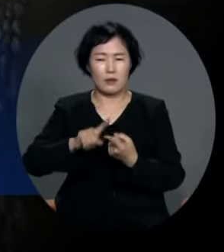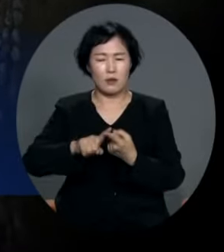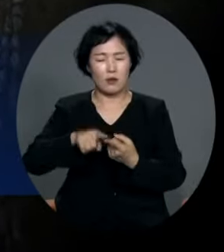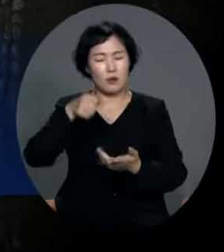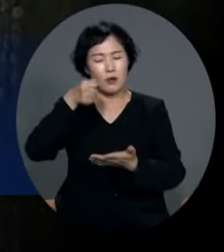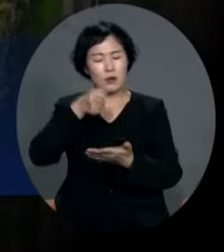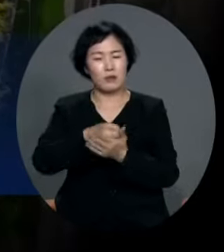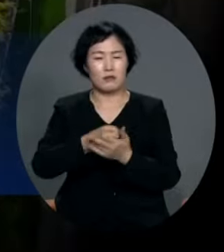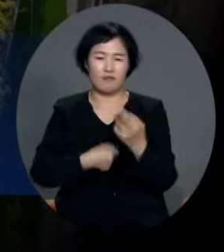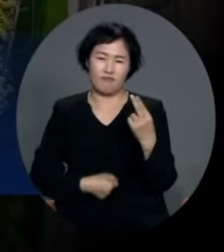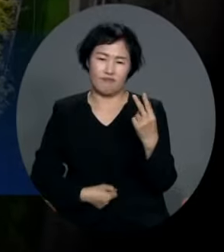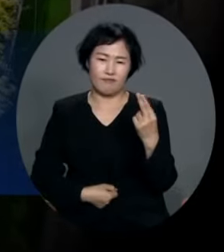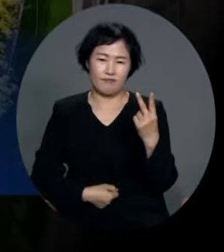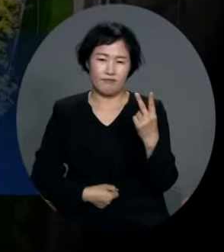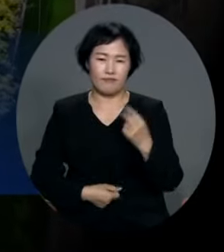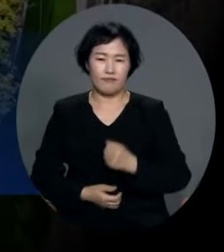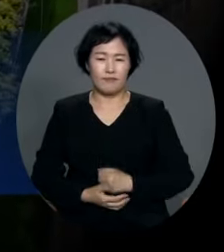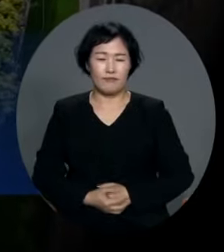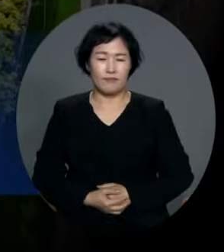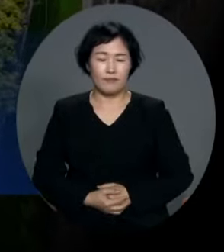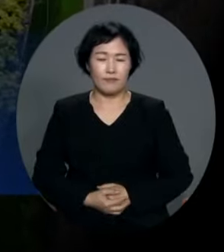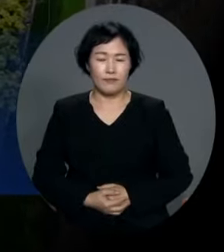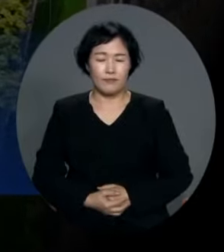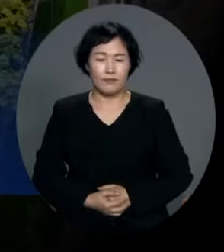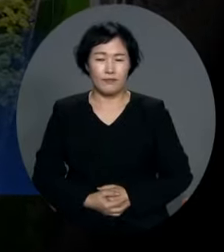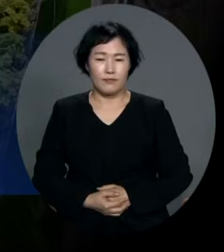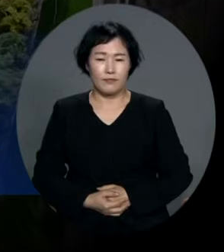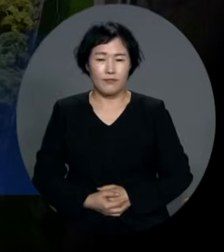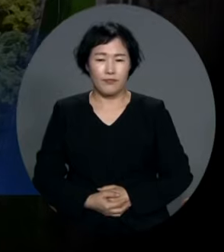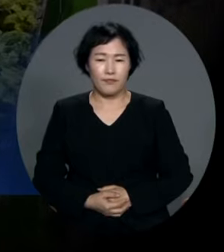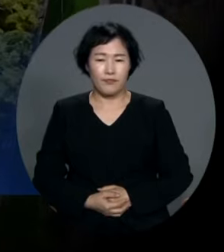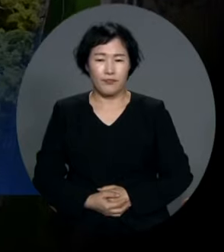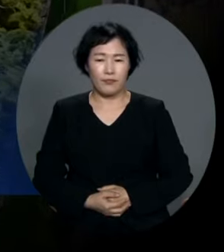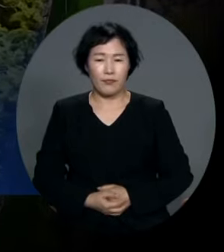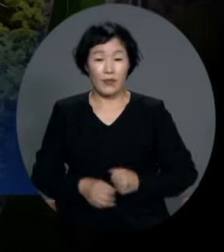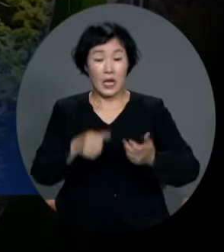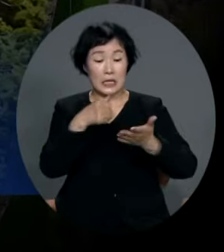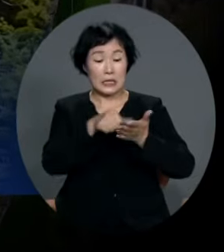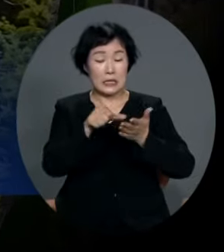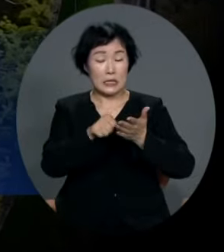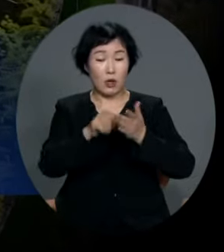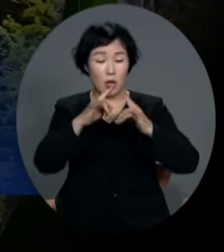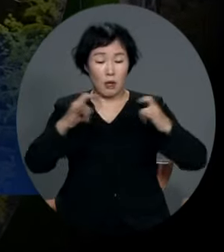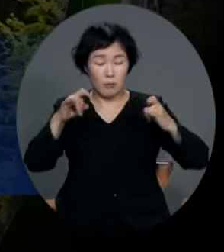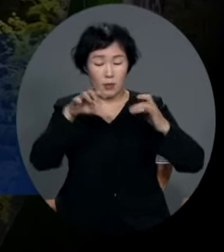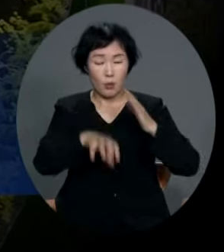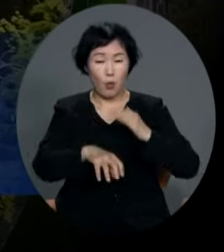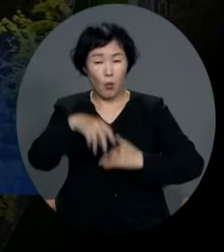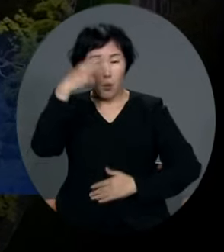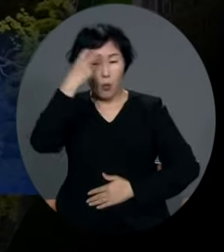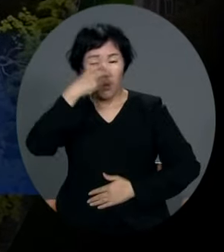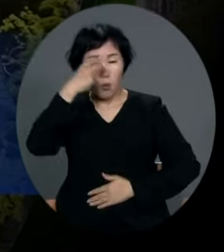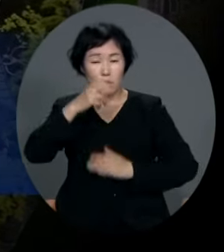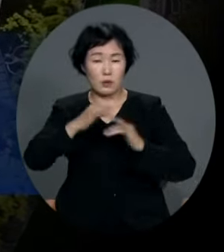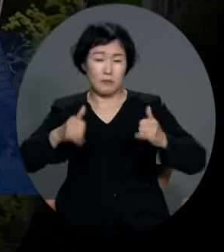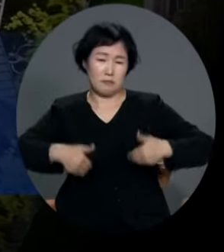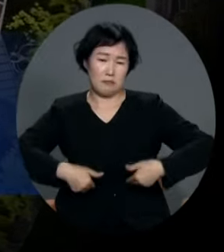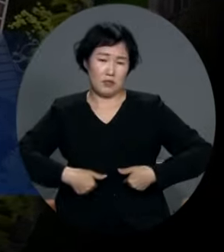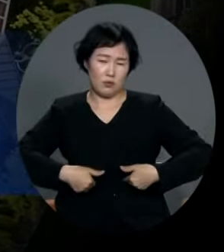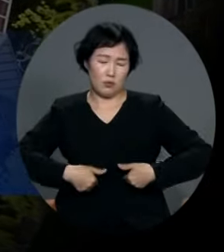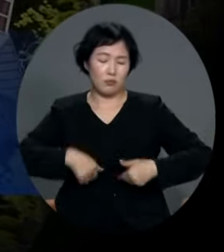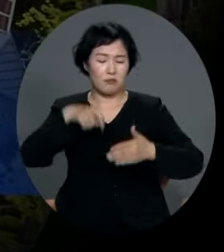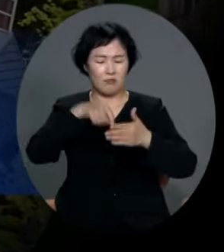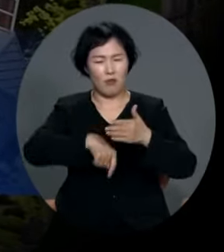그걸 결정하는 시기였거든요. 시설을 관리하는 인원이 있어야 되겠다라고 이제